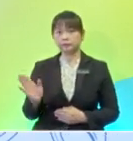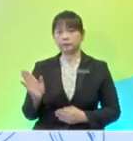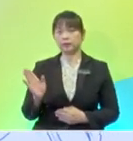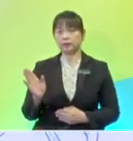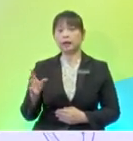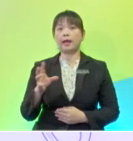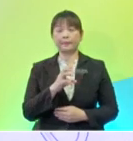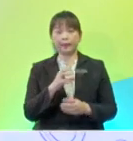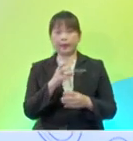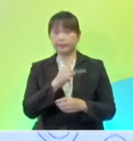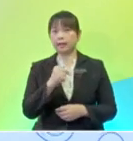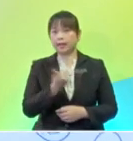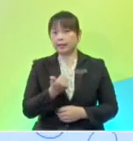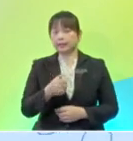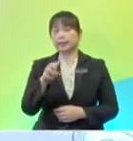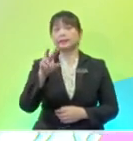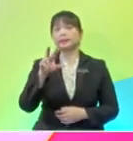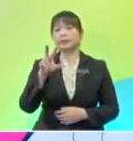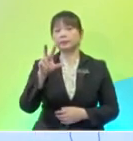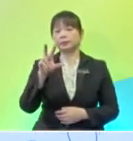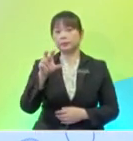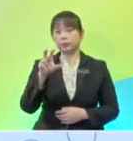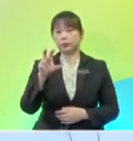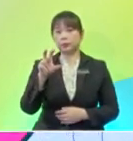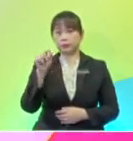45 derajat dan 30 derajat